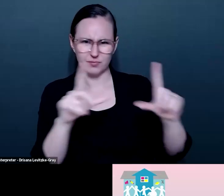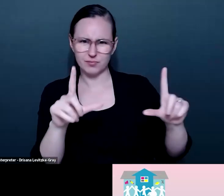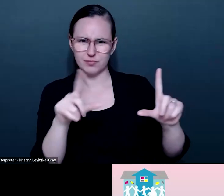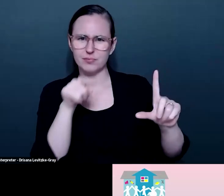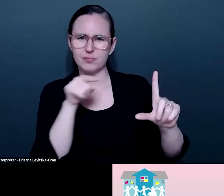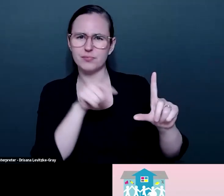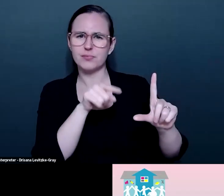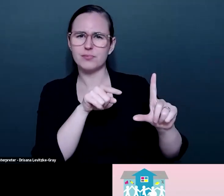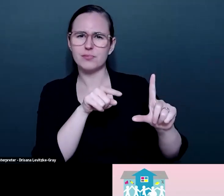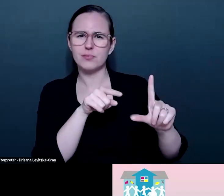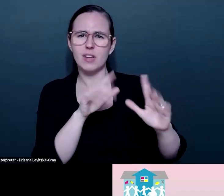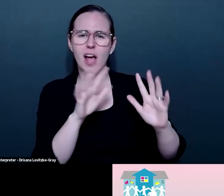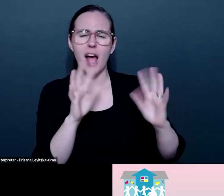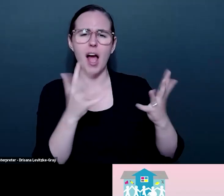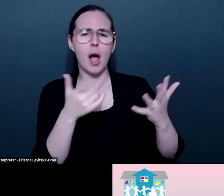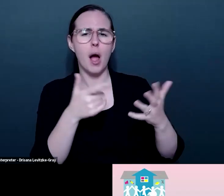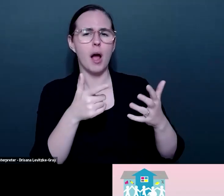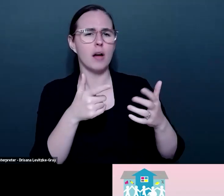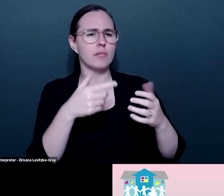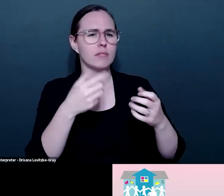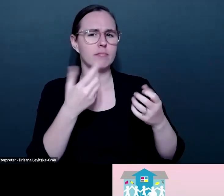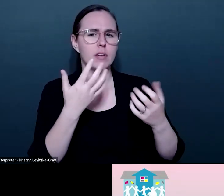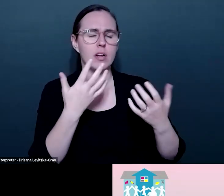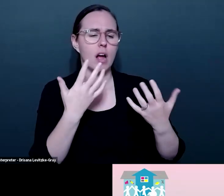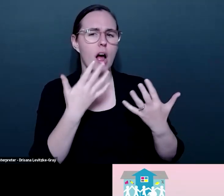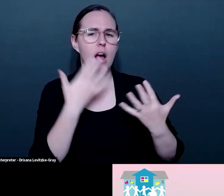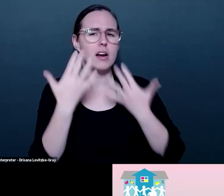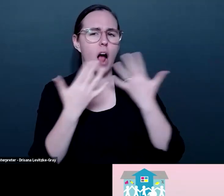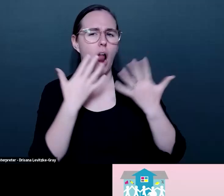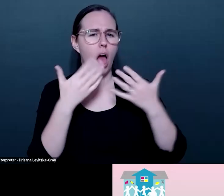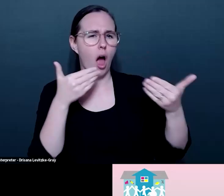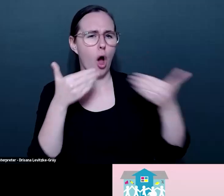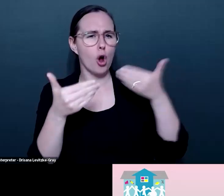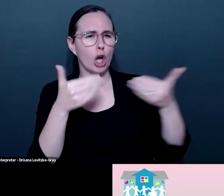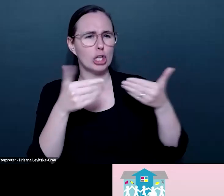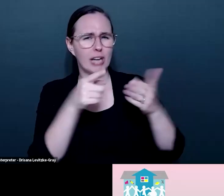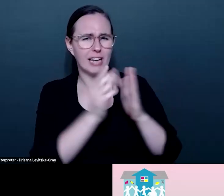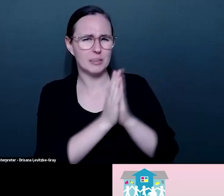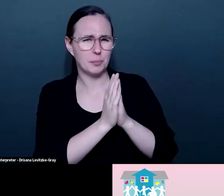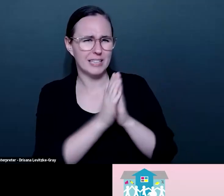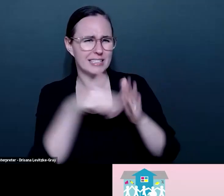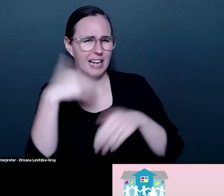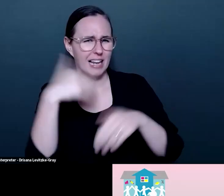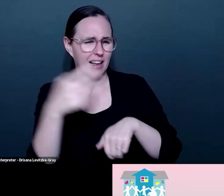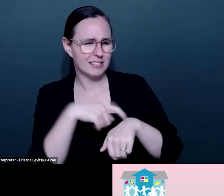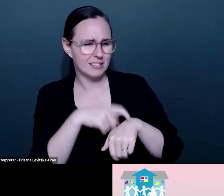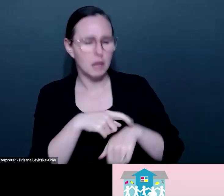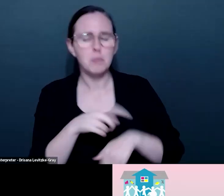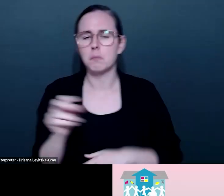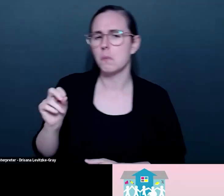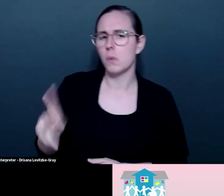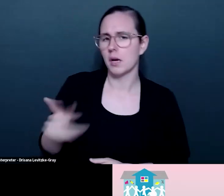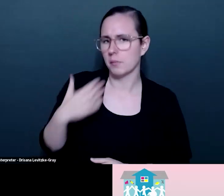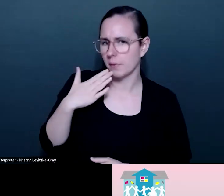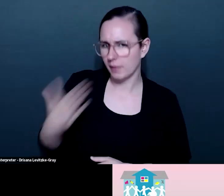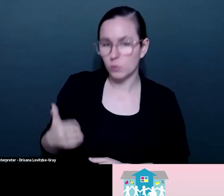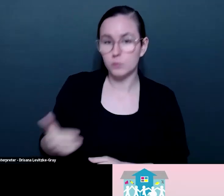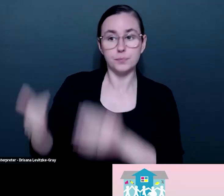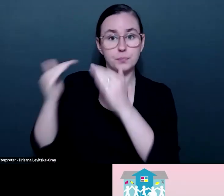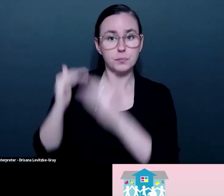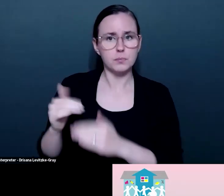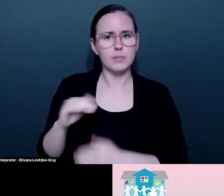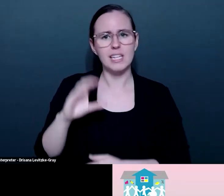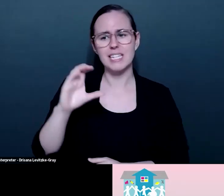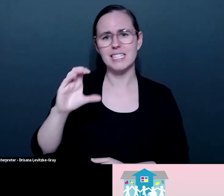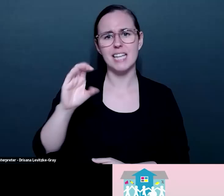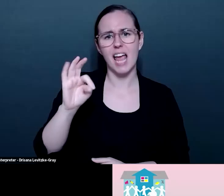partie de diapo. De quel pays, de quel pays est-ce que ce mode du fonctionnement d'éducation